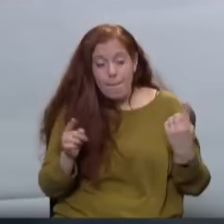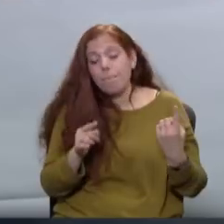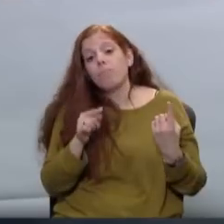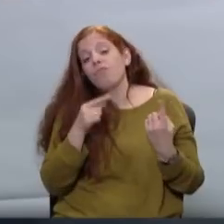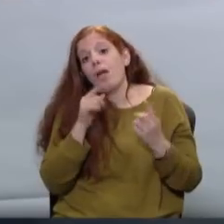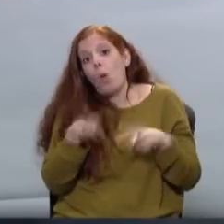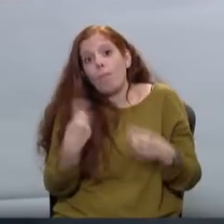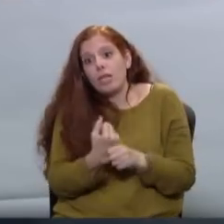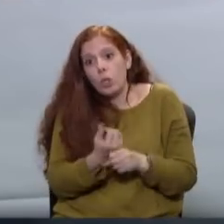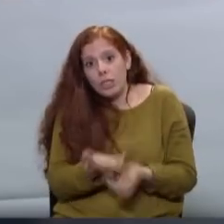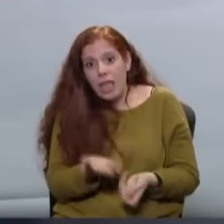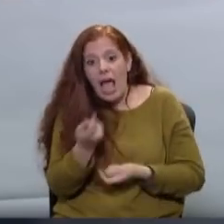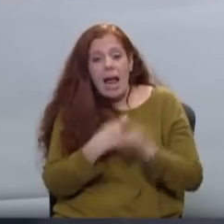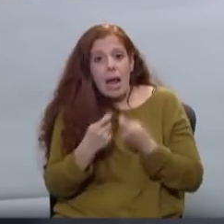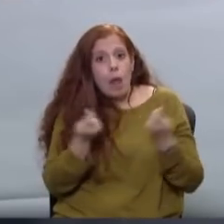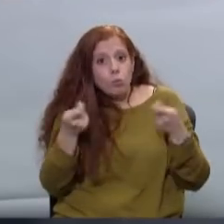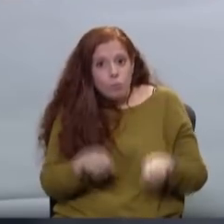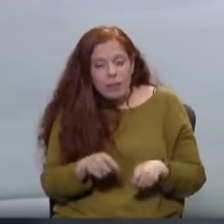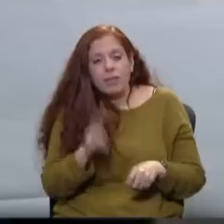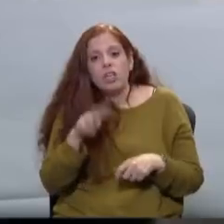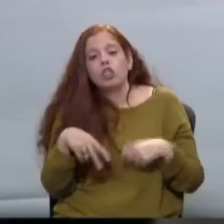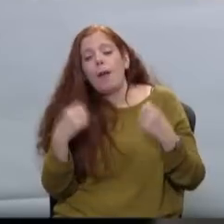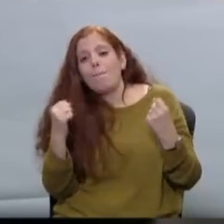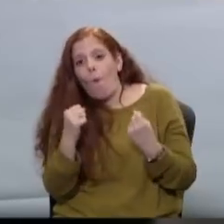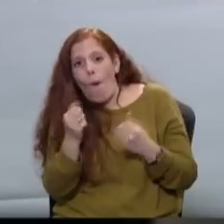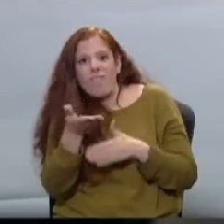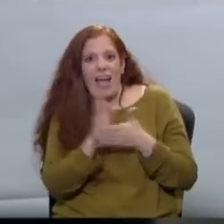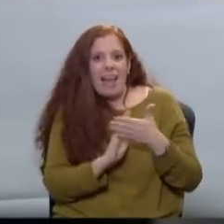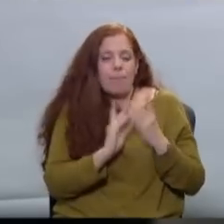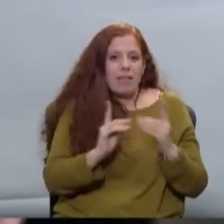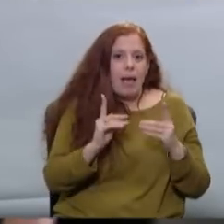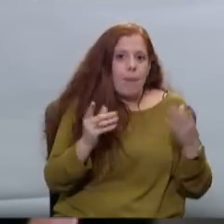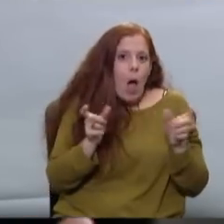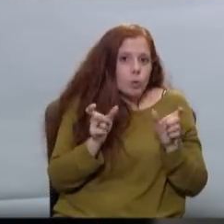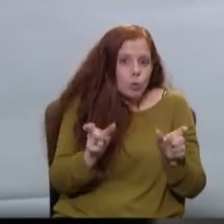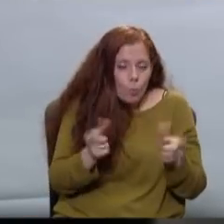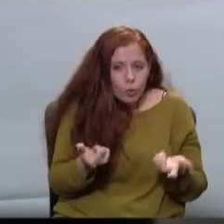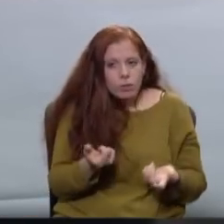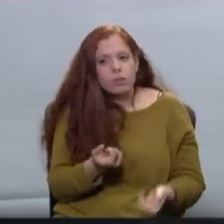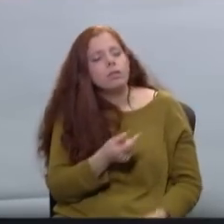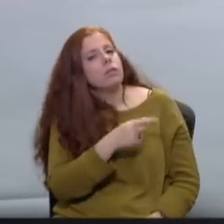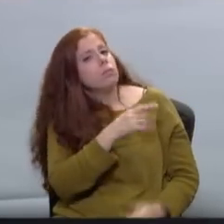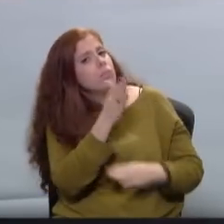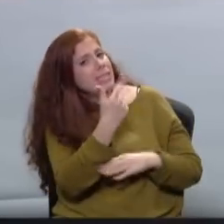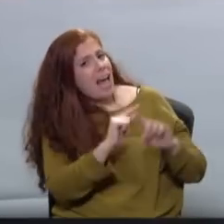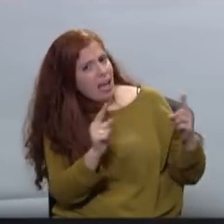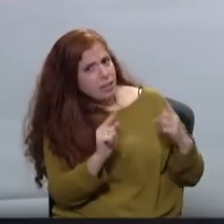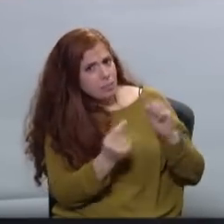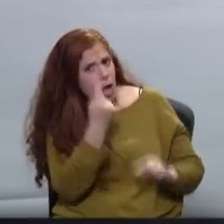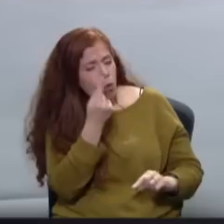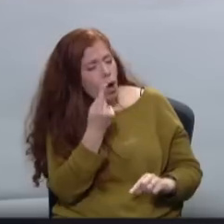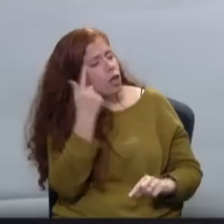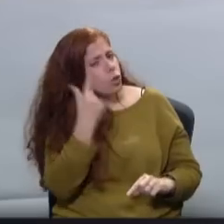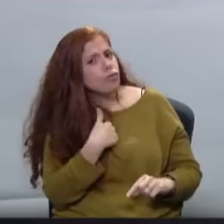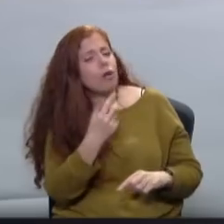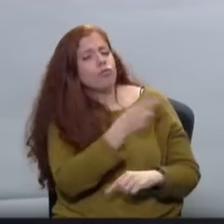את זה. כלכלה מושבתת, כן? יש גם חורף, חלק מהדרכים חסומות. אבל זה קצת מוזר, כל מדינה אחרת שהיה קורה דבר כזה, אני חושב שהמשטרה כבר